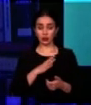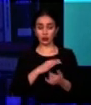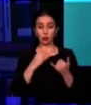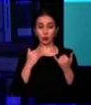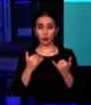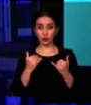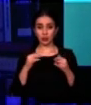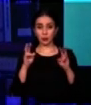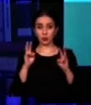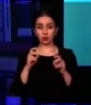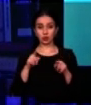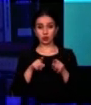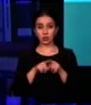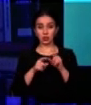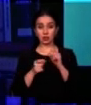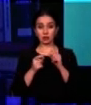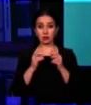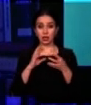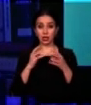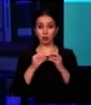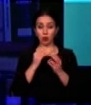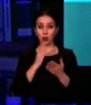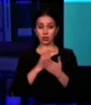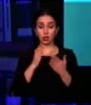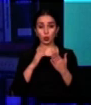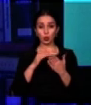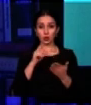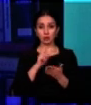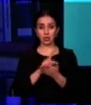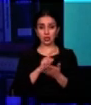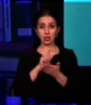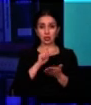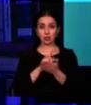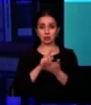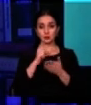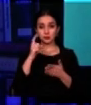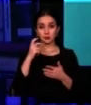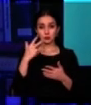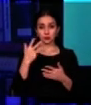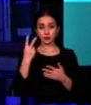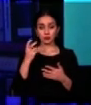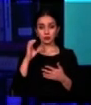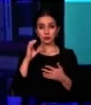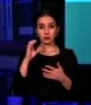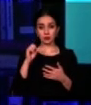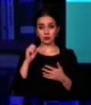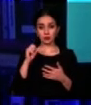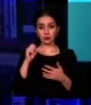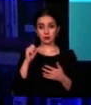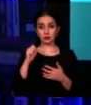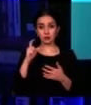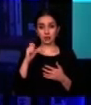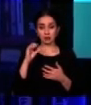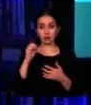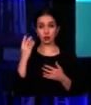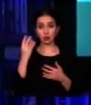Bugungi mavzuimiz shulardan iborat. Uyga vazifa darslikning 132-sahifasidagi